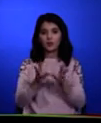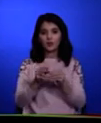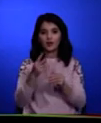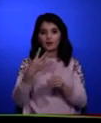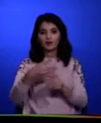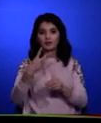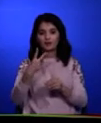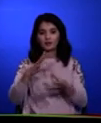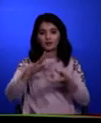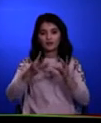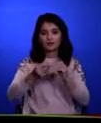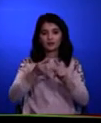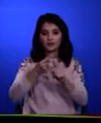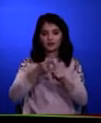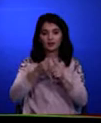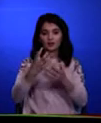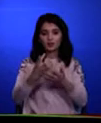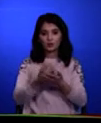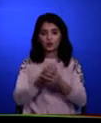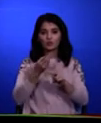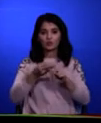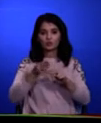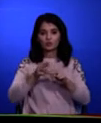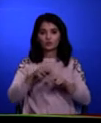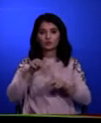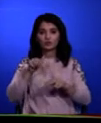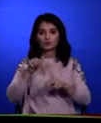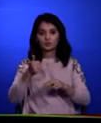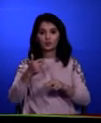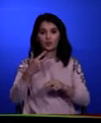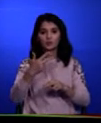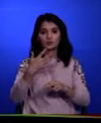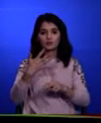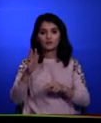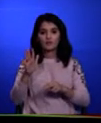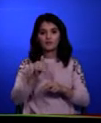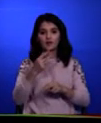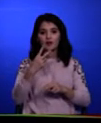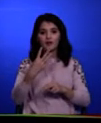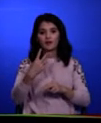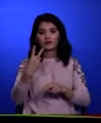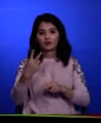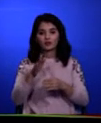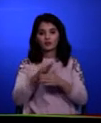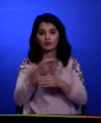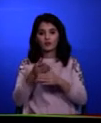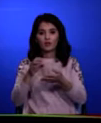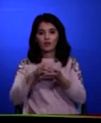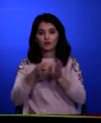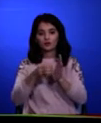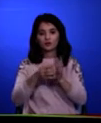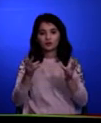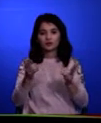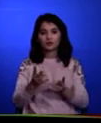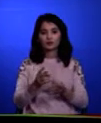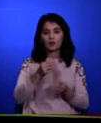ning yig'indisini biz topish uchun avval 35 va 42 ni xona qo'shiluvchilarga